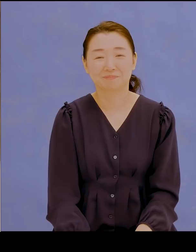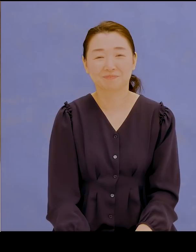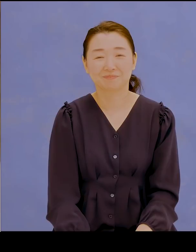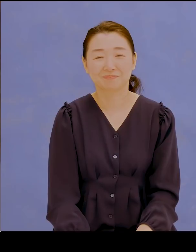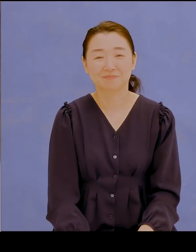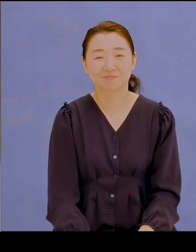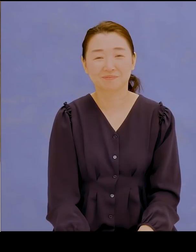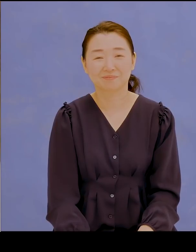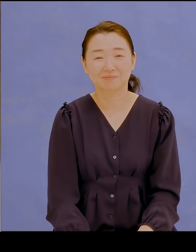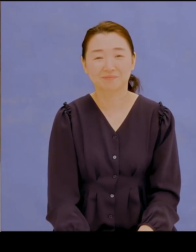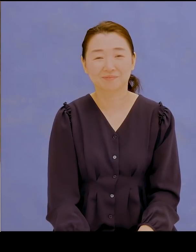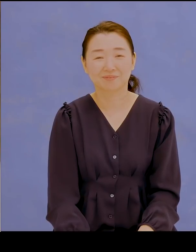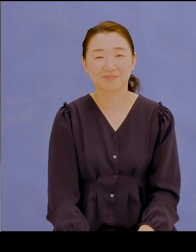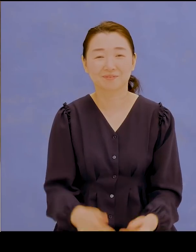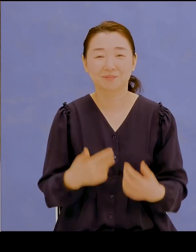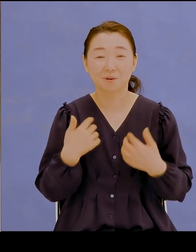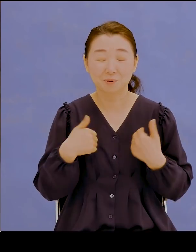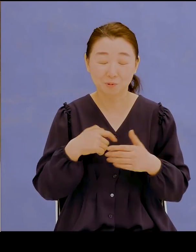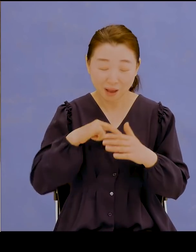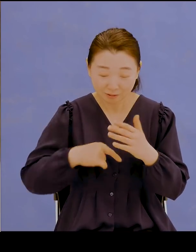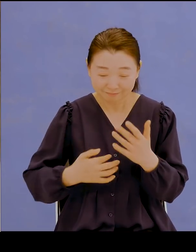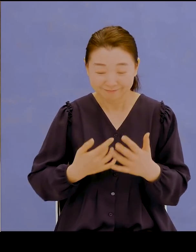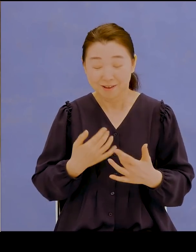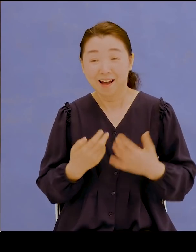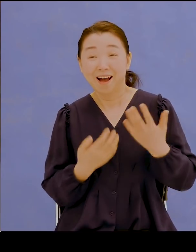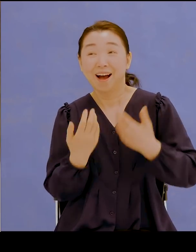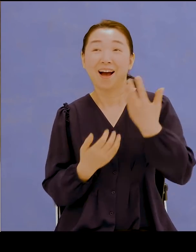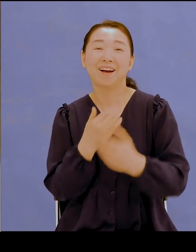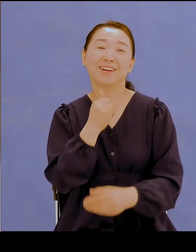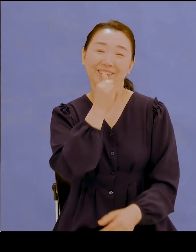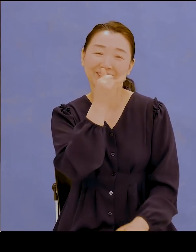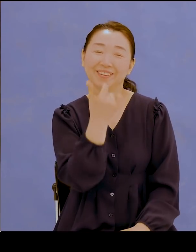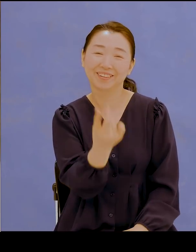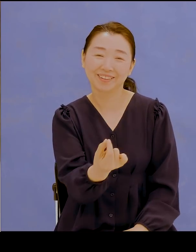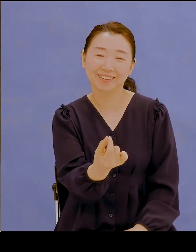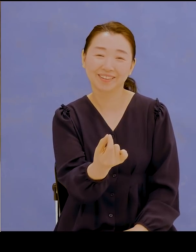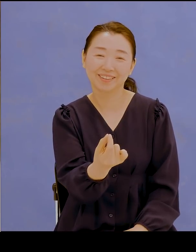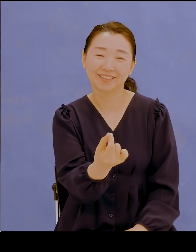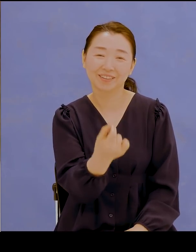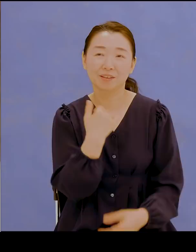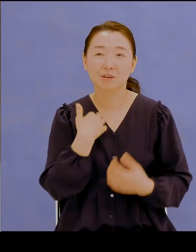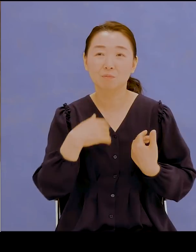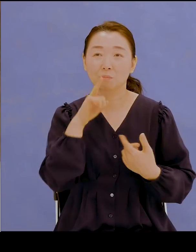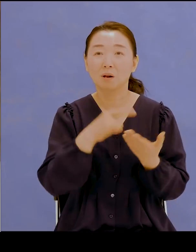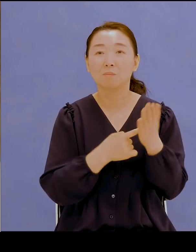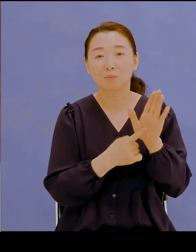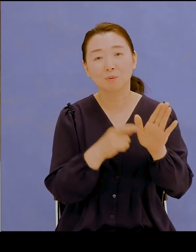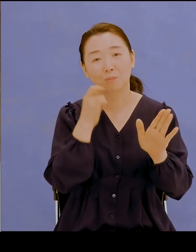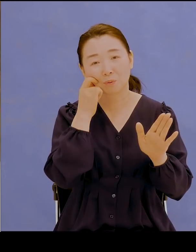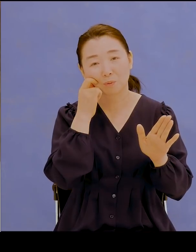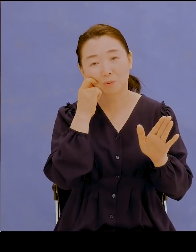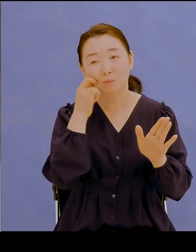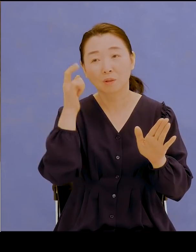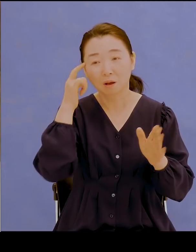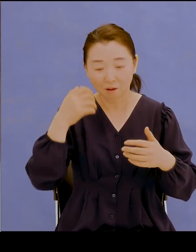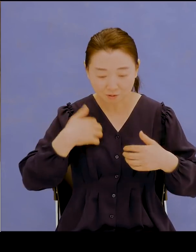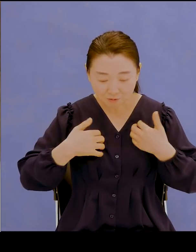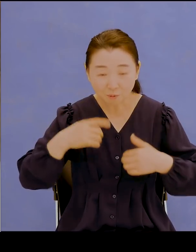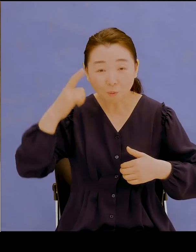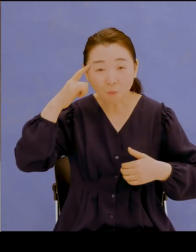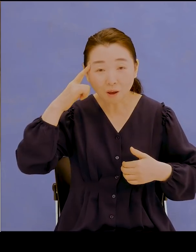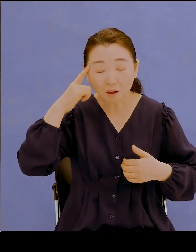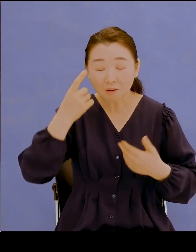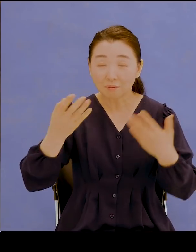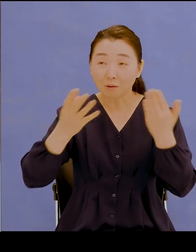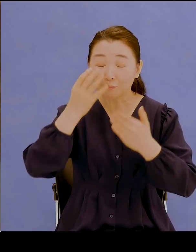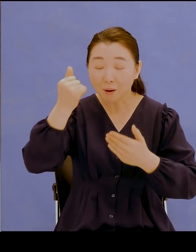기쁨이 너무 좋아서. 퐁퐁퐁퐁퐁퐁 올라온다 그랬잖아요. 예. 샘이 올라오듯이. 네. 근데 그 기쁨을 말로 표현 못해. 내가 왜 기쁘겠어요? 뭐 일이 잘